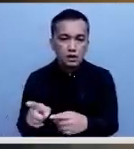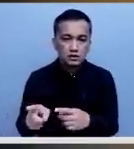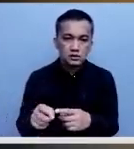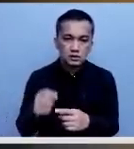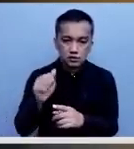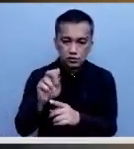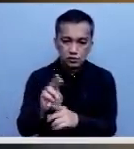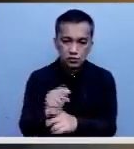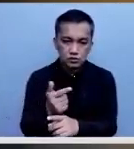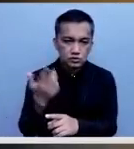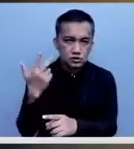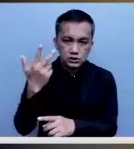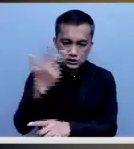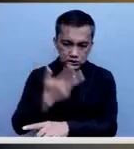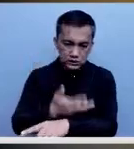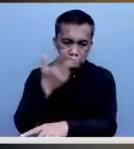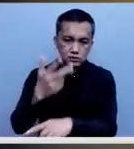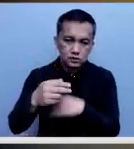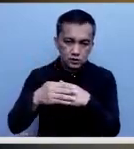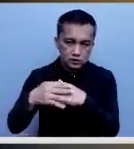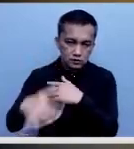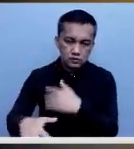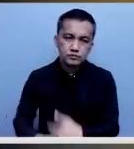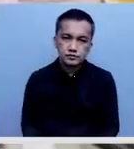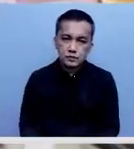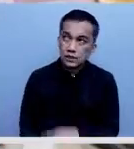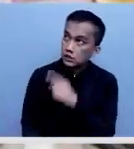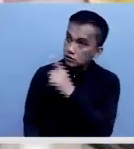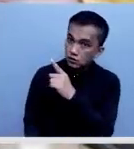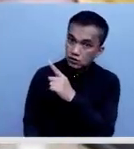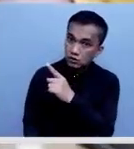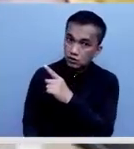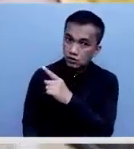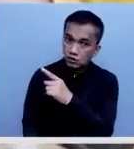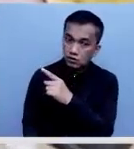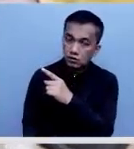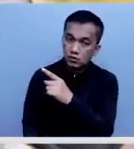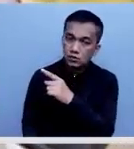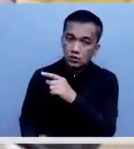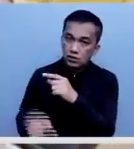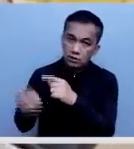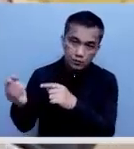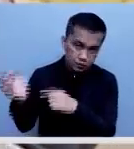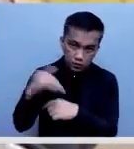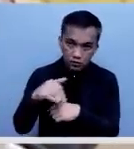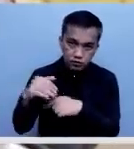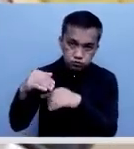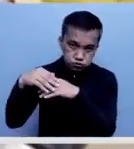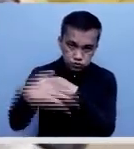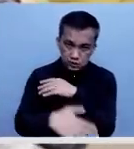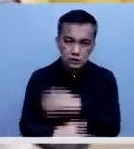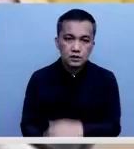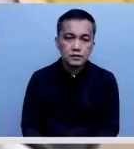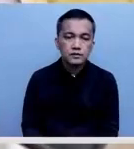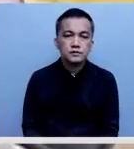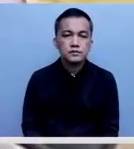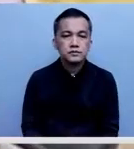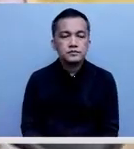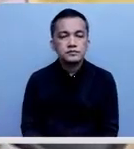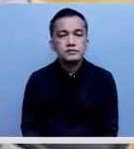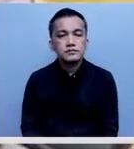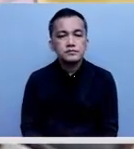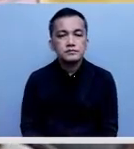na nagkaroon ng pagguho. Slope protection sa taas, bumaba. Yun ang unang-unang slide dito.